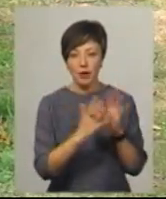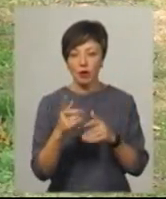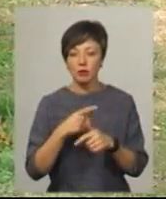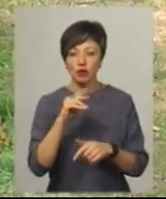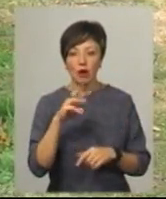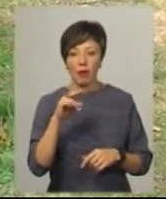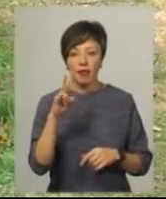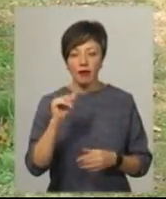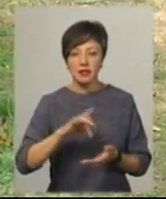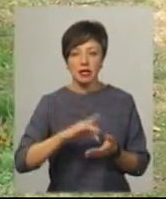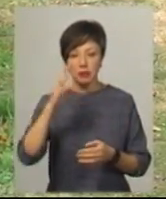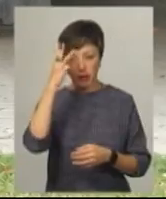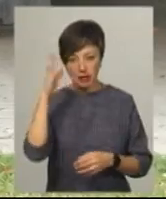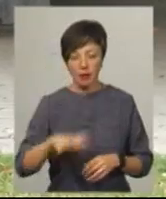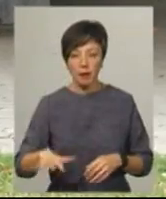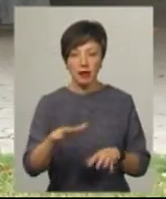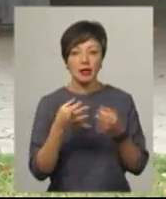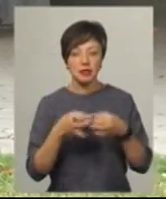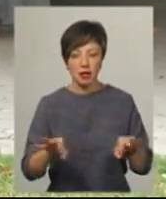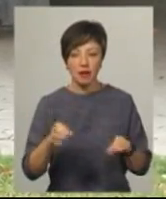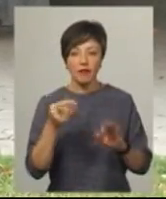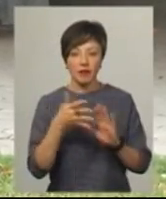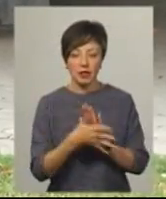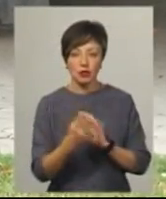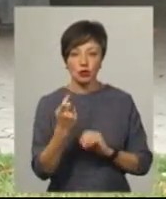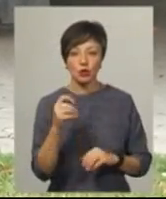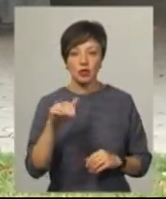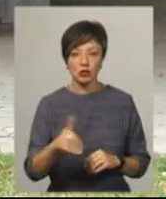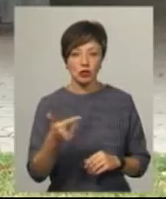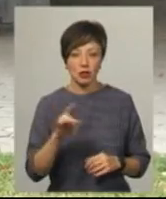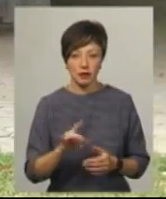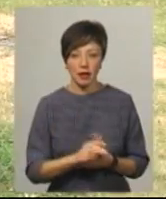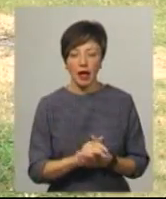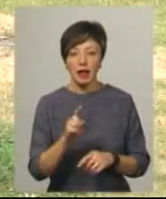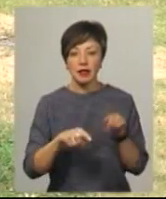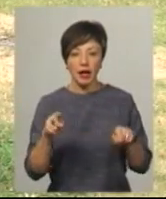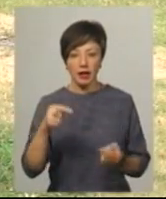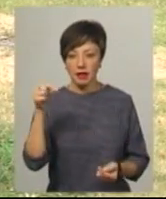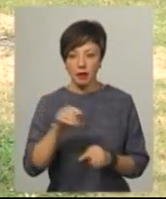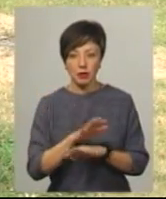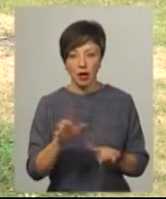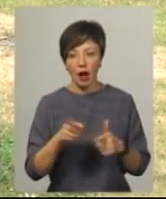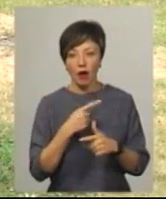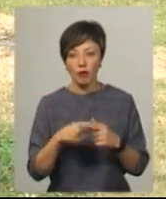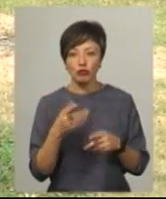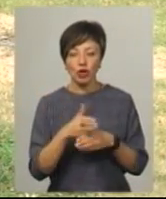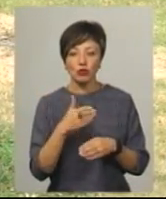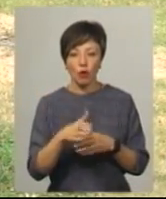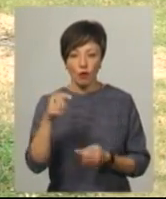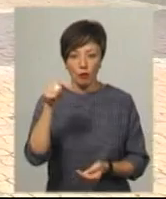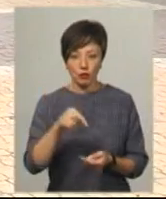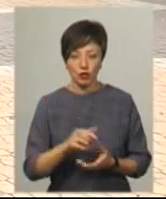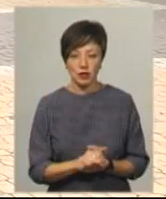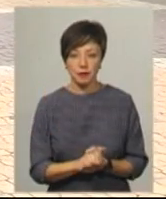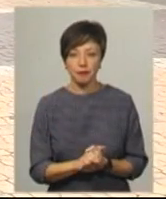в центрі Хмельницького та на Майдані Незалежності. На них витратили майже 100 тисяч гривень. Деякі не прижилися або прижилися частково, каже Василь